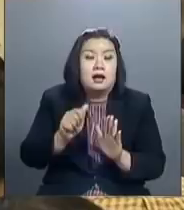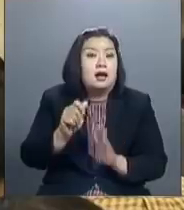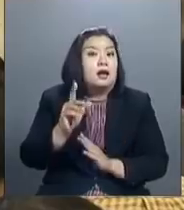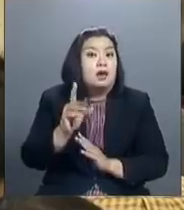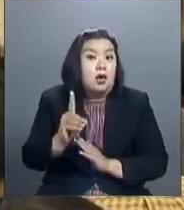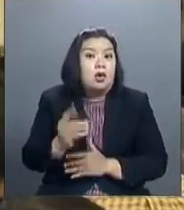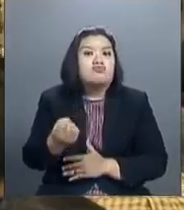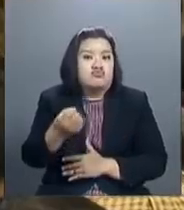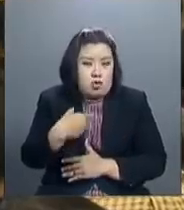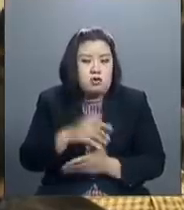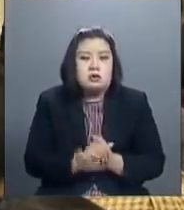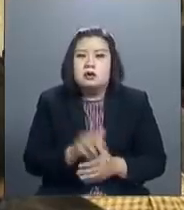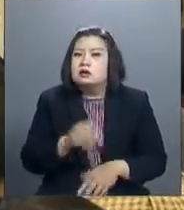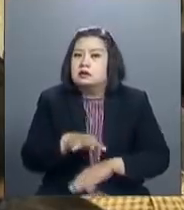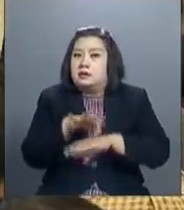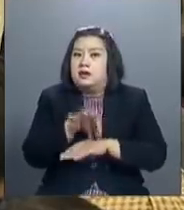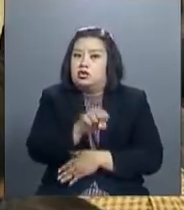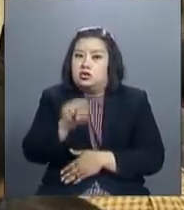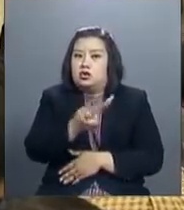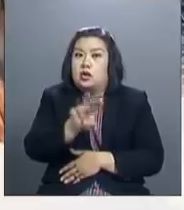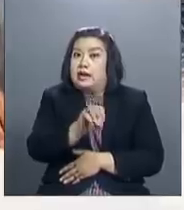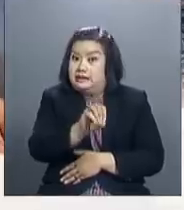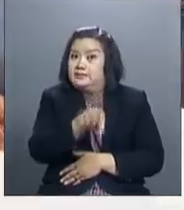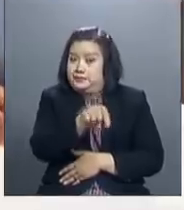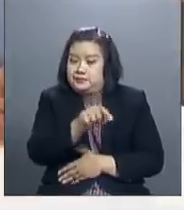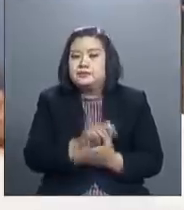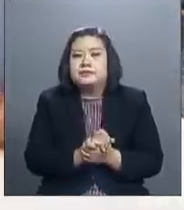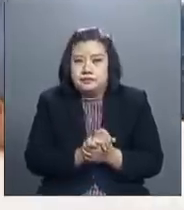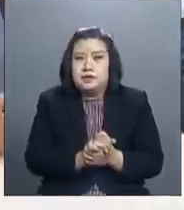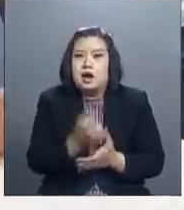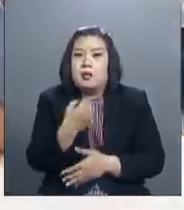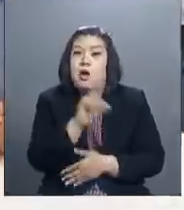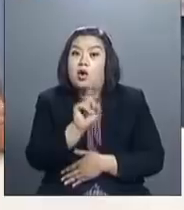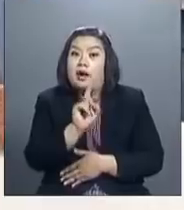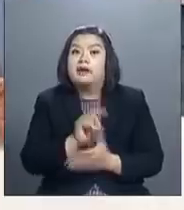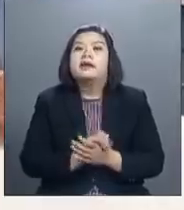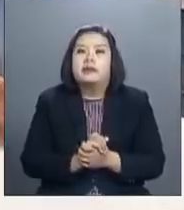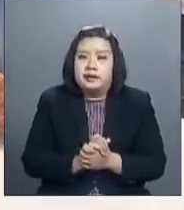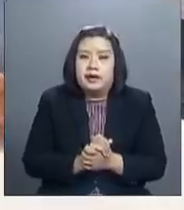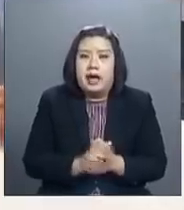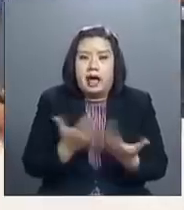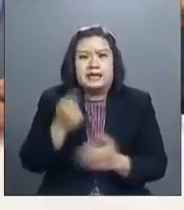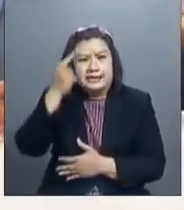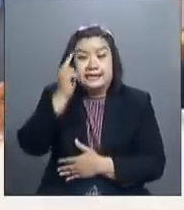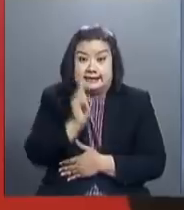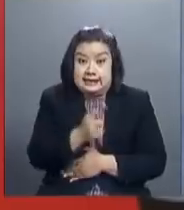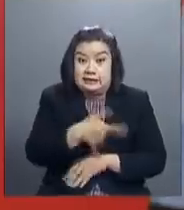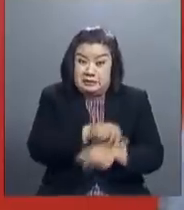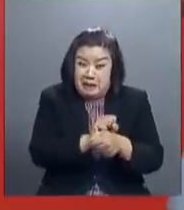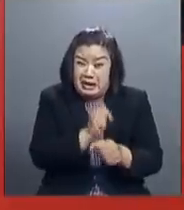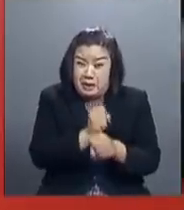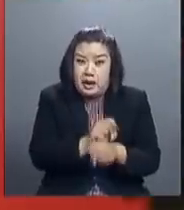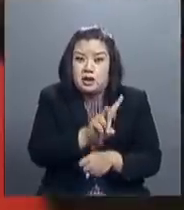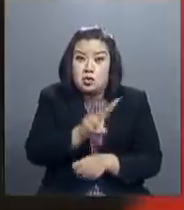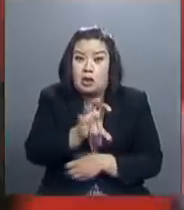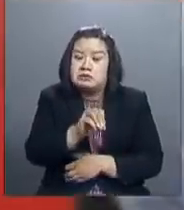ค่ะ250เสียงของเพื่อไทยพลโทภราดรพัฒนถาบุตรยอมรับว่าในทางปฏิบัติเป็นเรื่องยาก